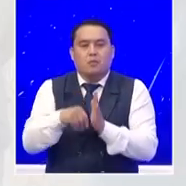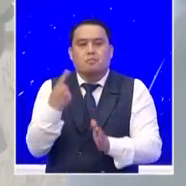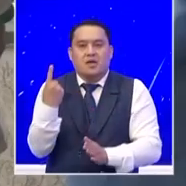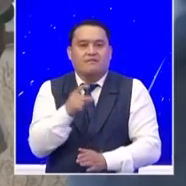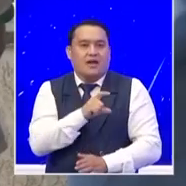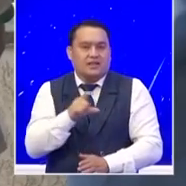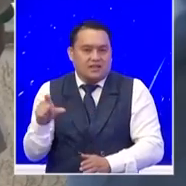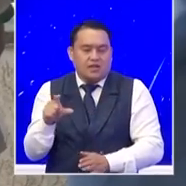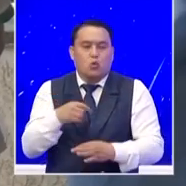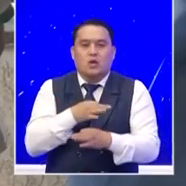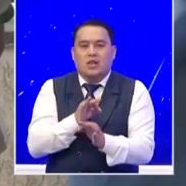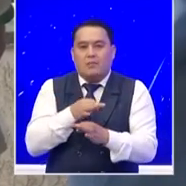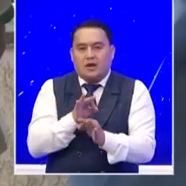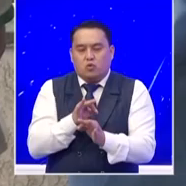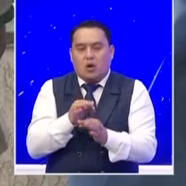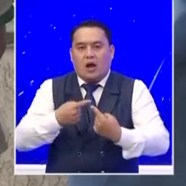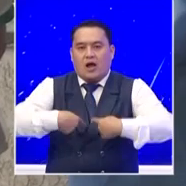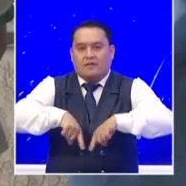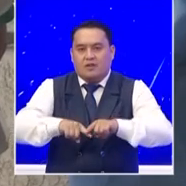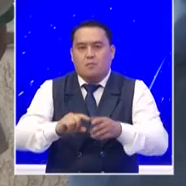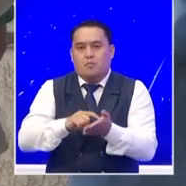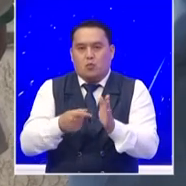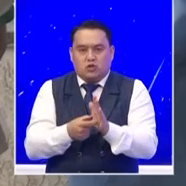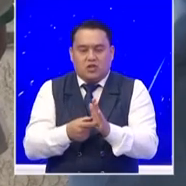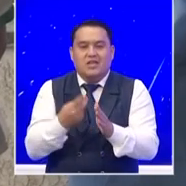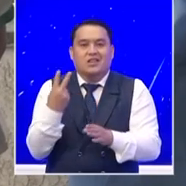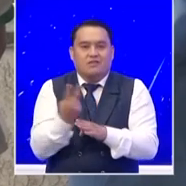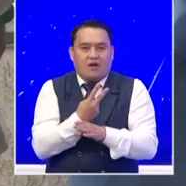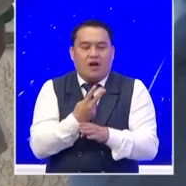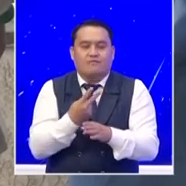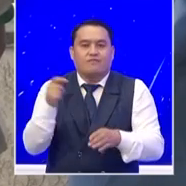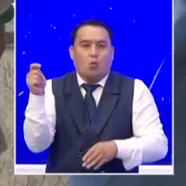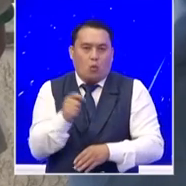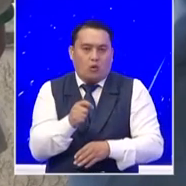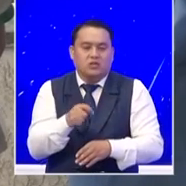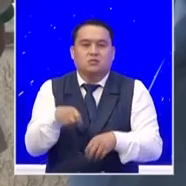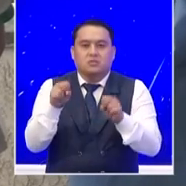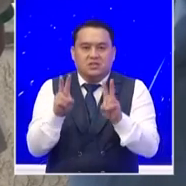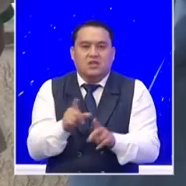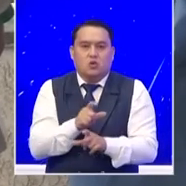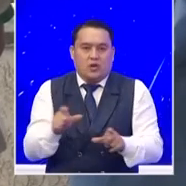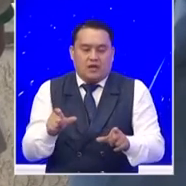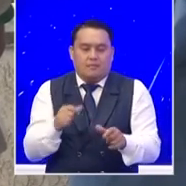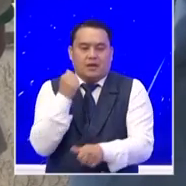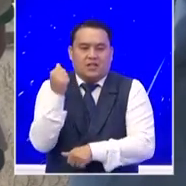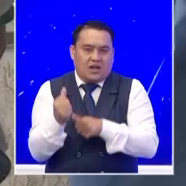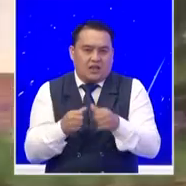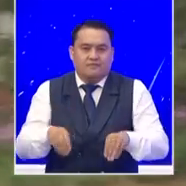этаже бактериологической лаборатории в отдельном блоке помещения. Имеет два отдельных входа для персонала и для приема биологических